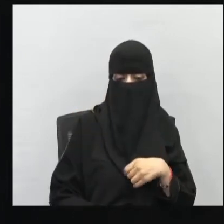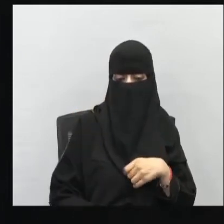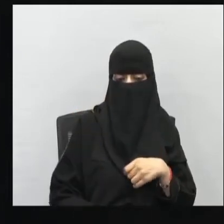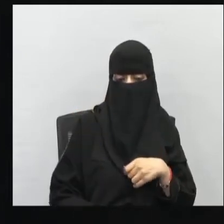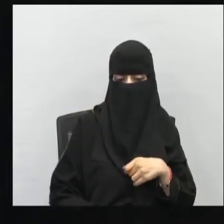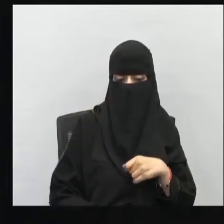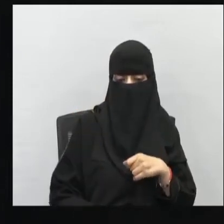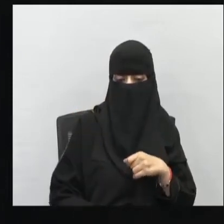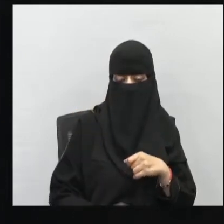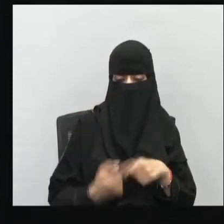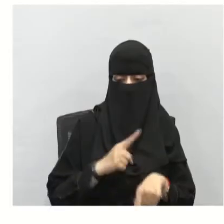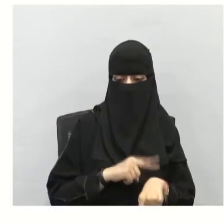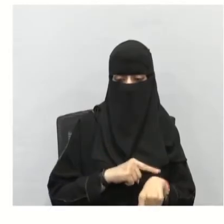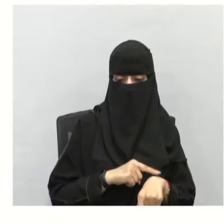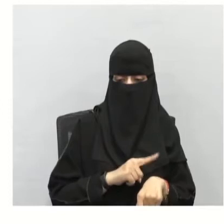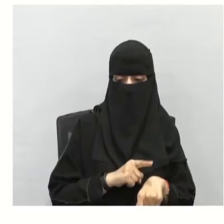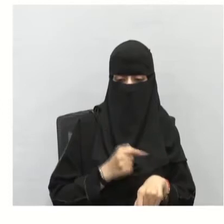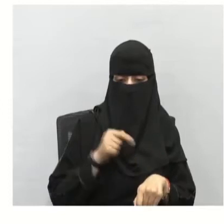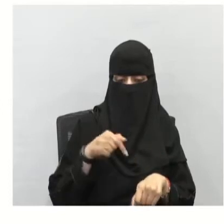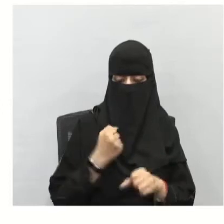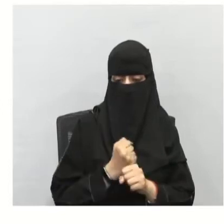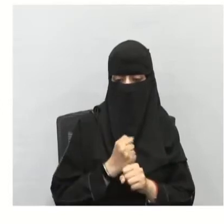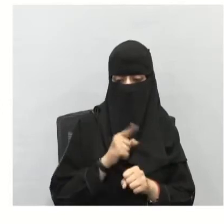لإنجاز المهمة.